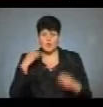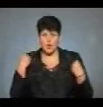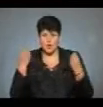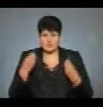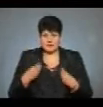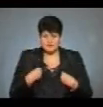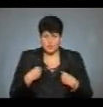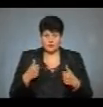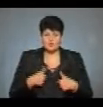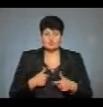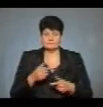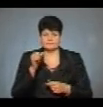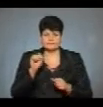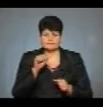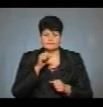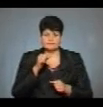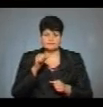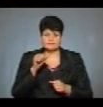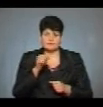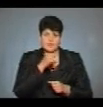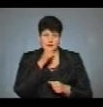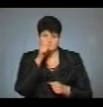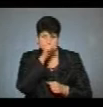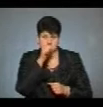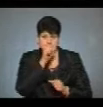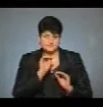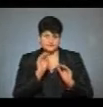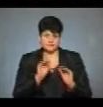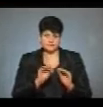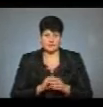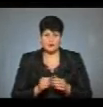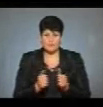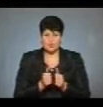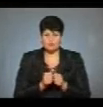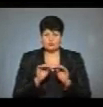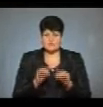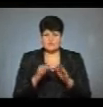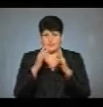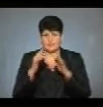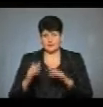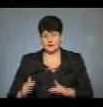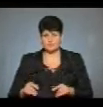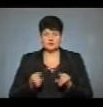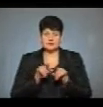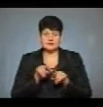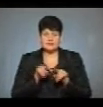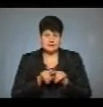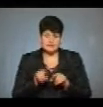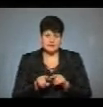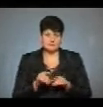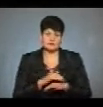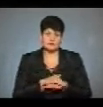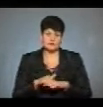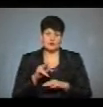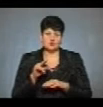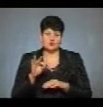До п'єдесталу прикріпили дощечку з ім'ям фінського різдвяного персонажа. Поруч поставили ялинку. Так сквер на вулиці Чорновола та